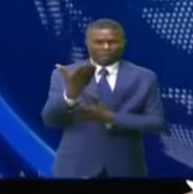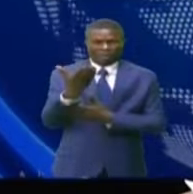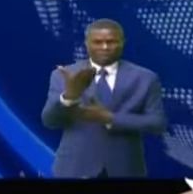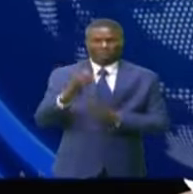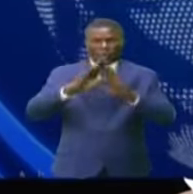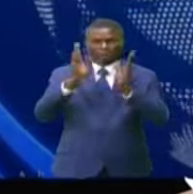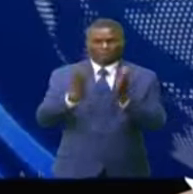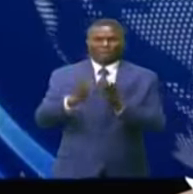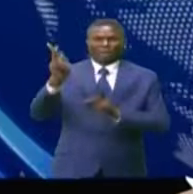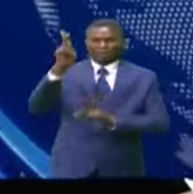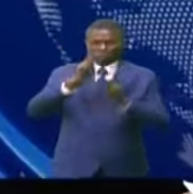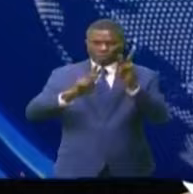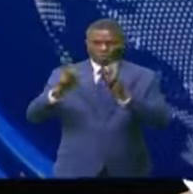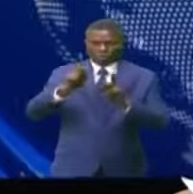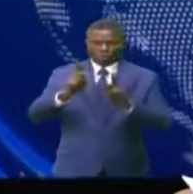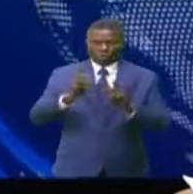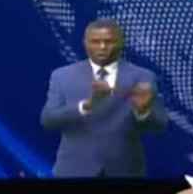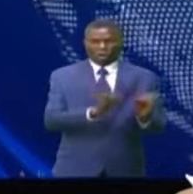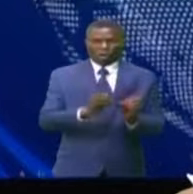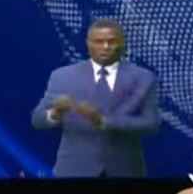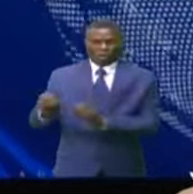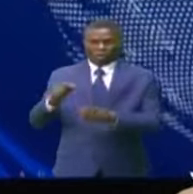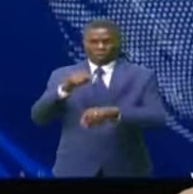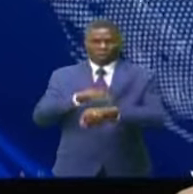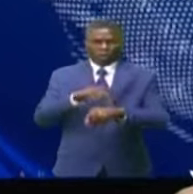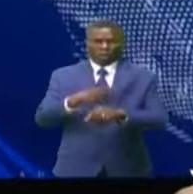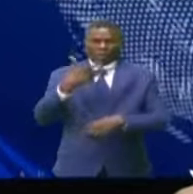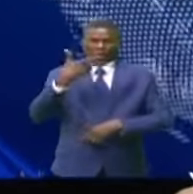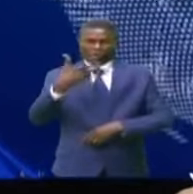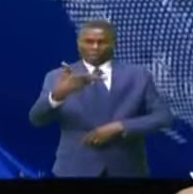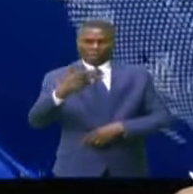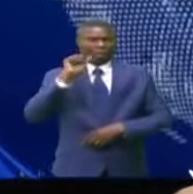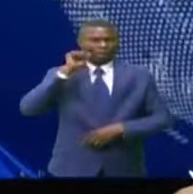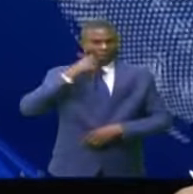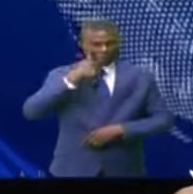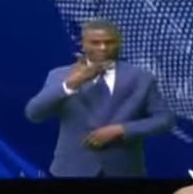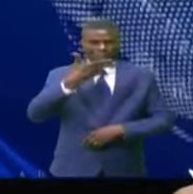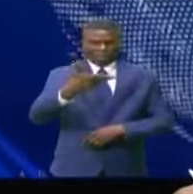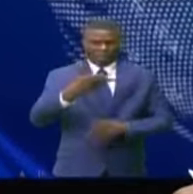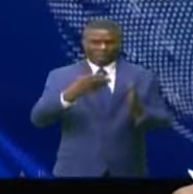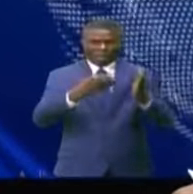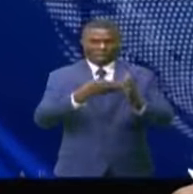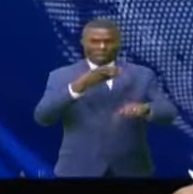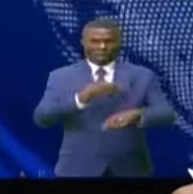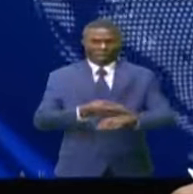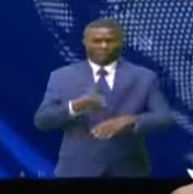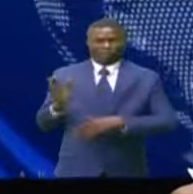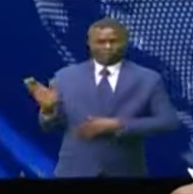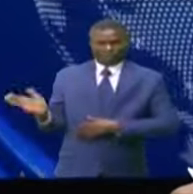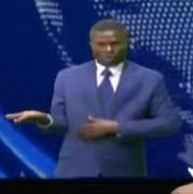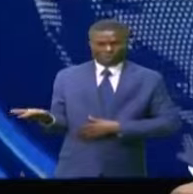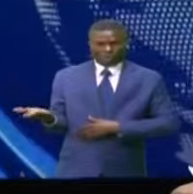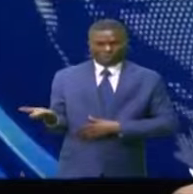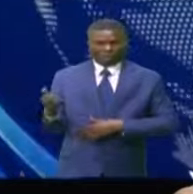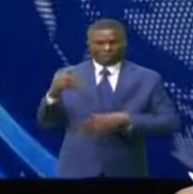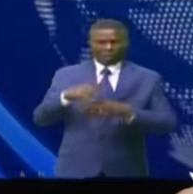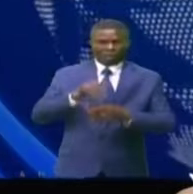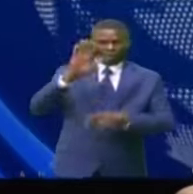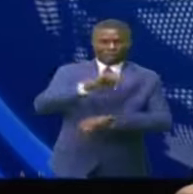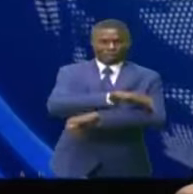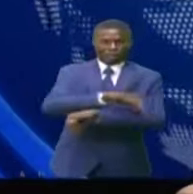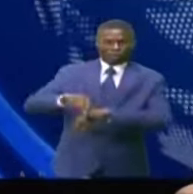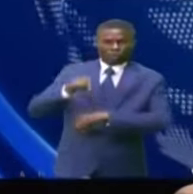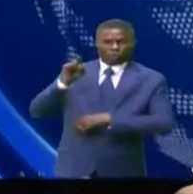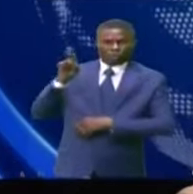connaissance du public qu'il sera tenu en date du mercredi, donc demain, à 9h du matin, au sein de son